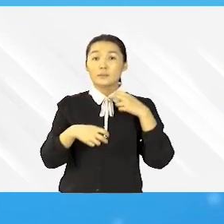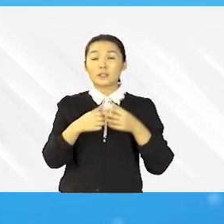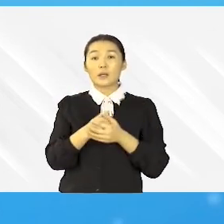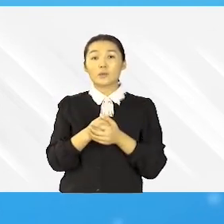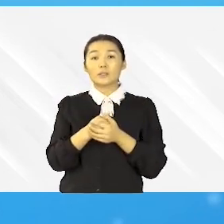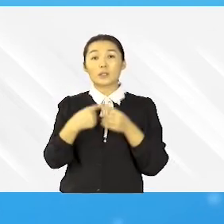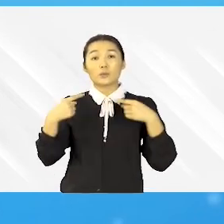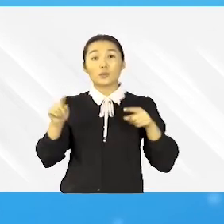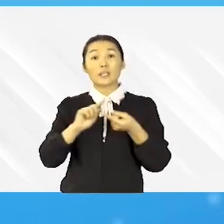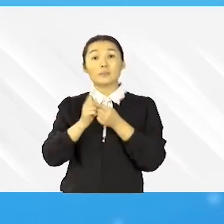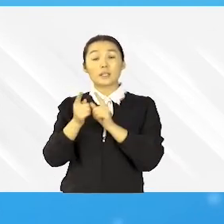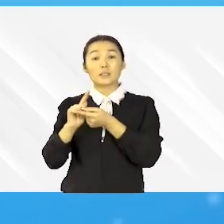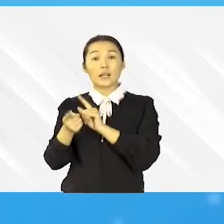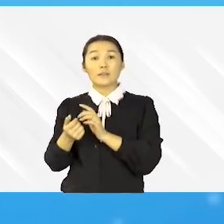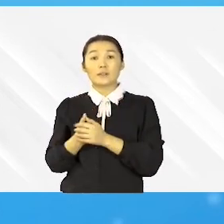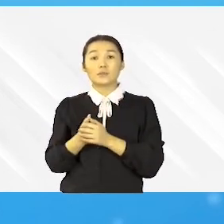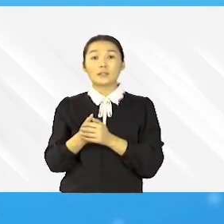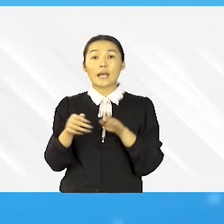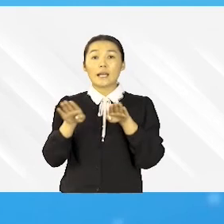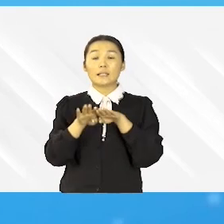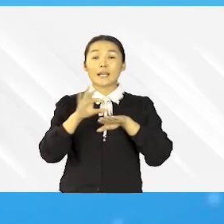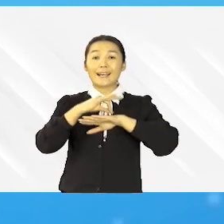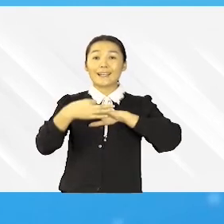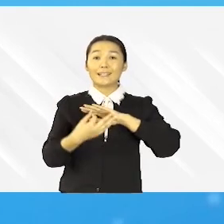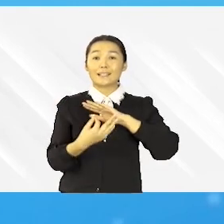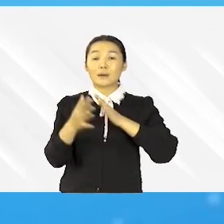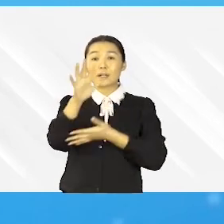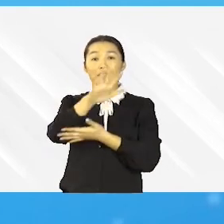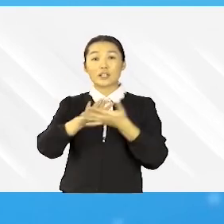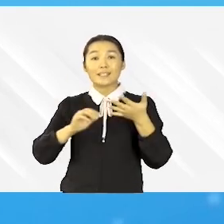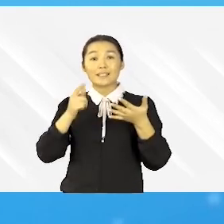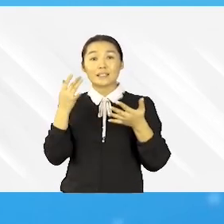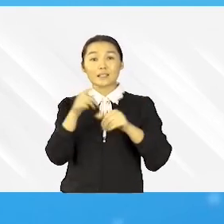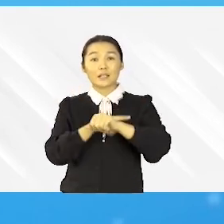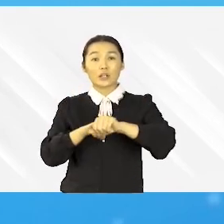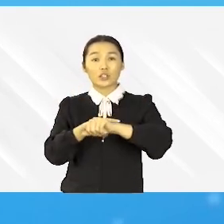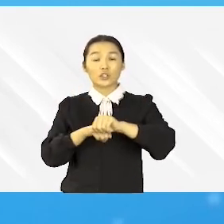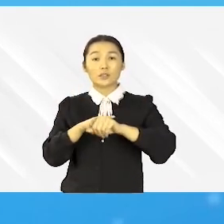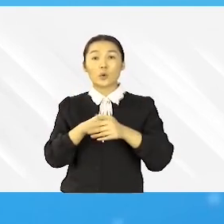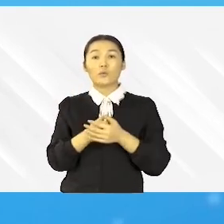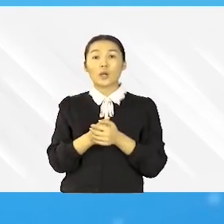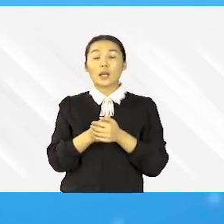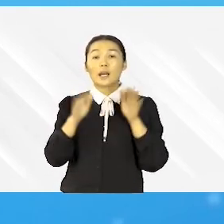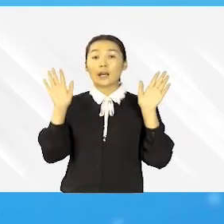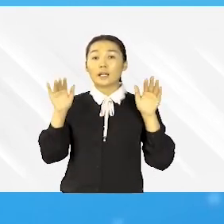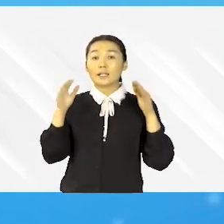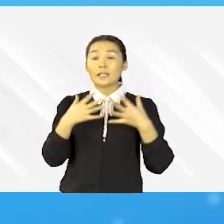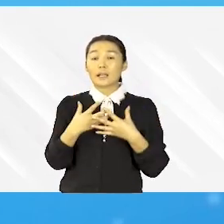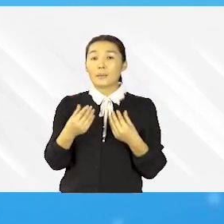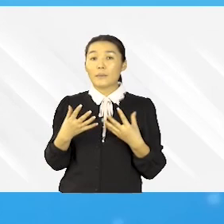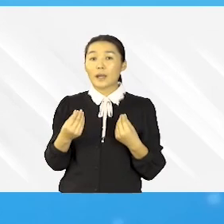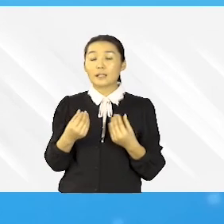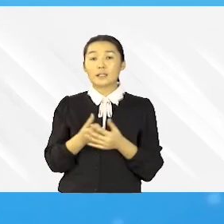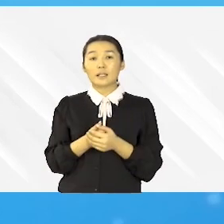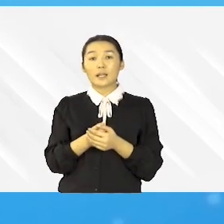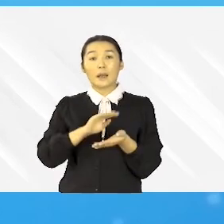перестройке. Такая линька продолжается несколько часов. В первые часы после линьки крылья и покровы насекомого мягкие, практически